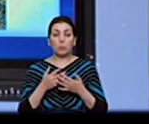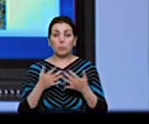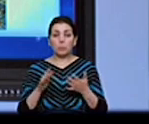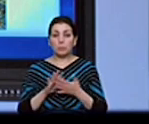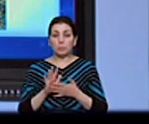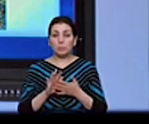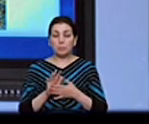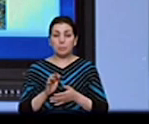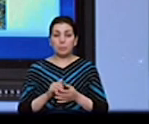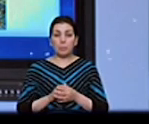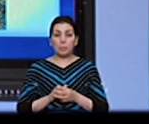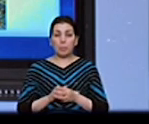ekan.